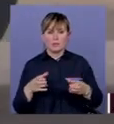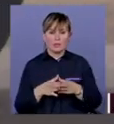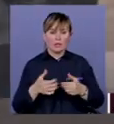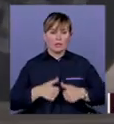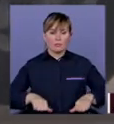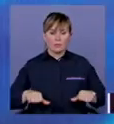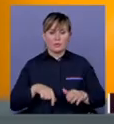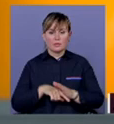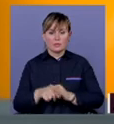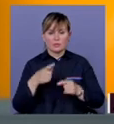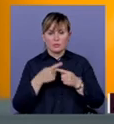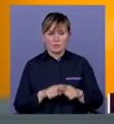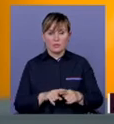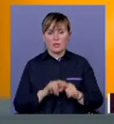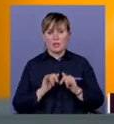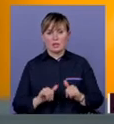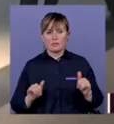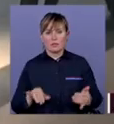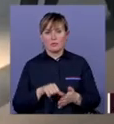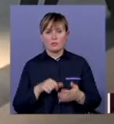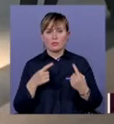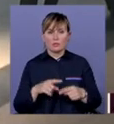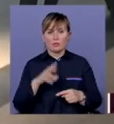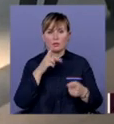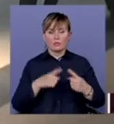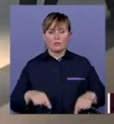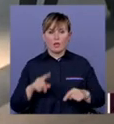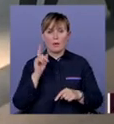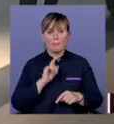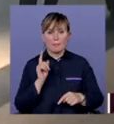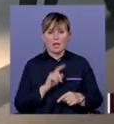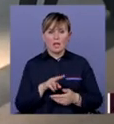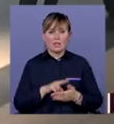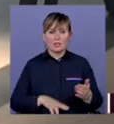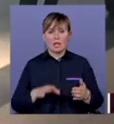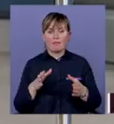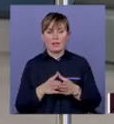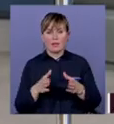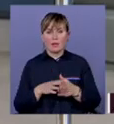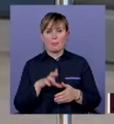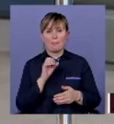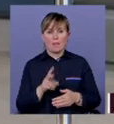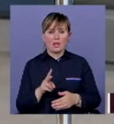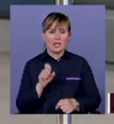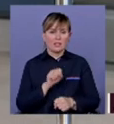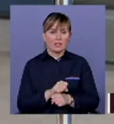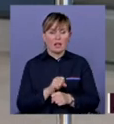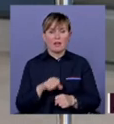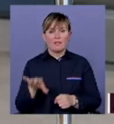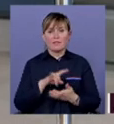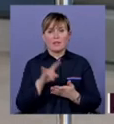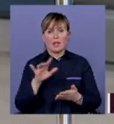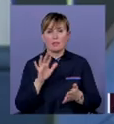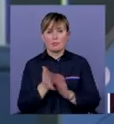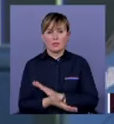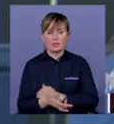министра индустрии и инфраструктурного развития и представители других госорганов. Пока же лицензию авиакомпании БКР приостановили, а все полеты